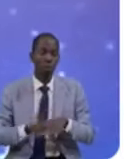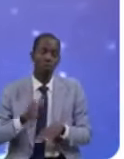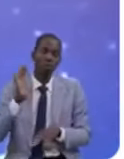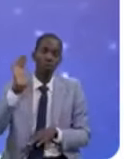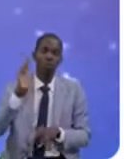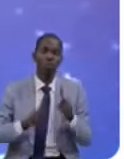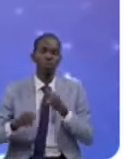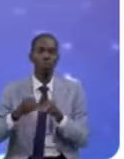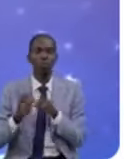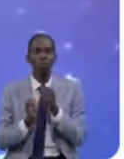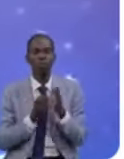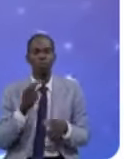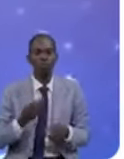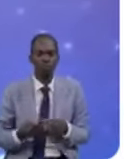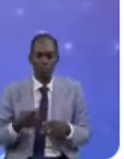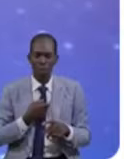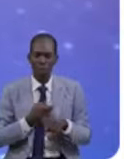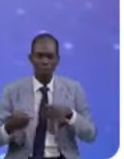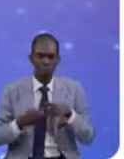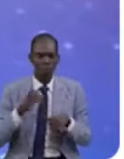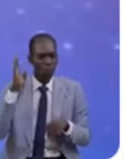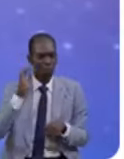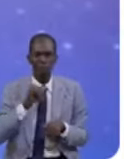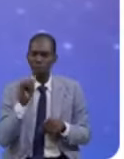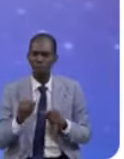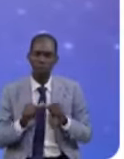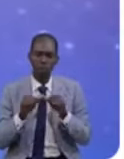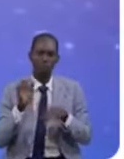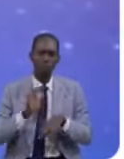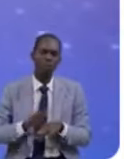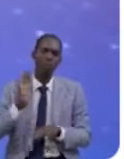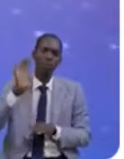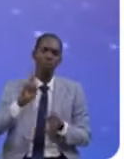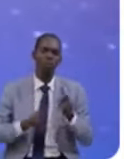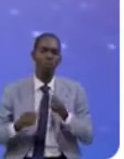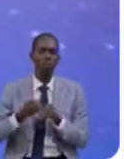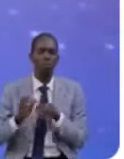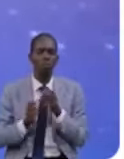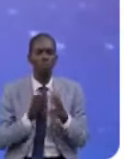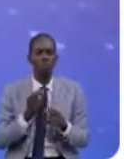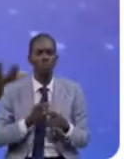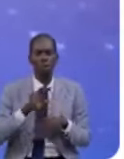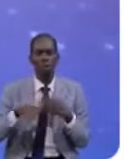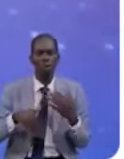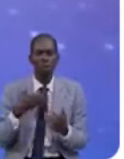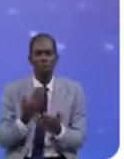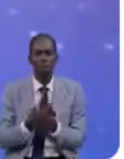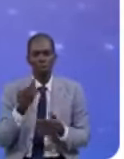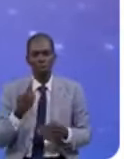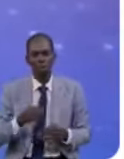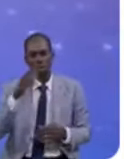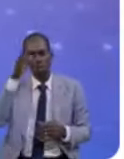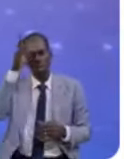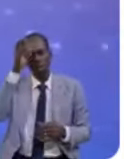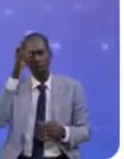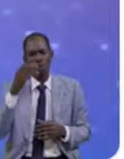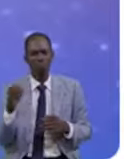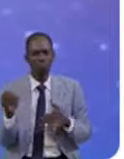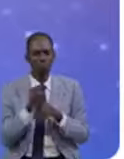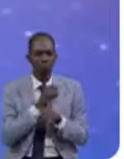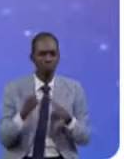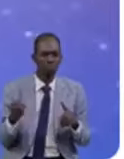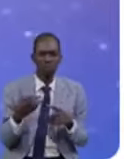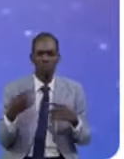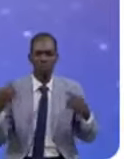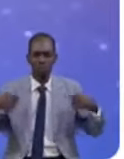restera plus sur ton peuple et toutes les choses démoniaques affliction démoniaques tout